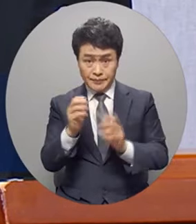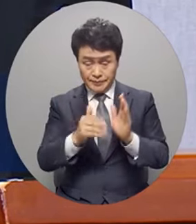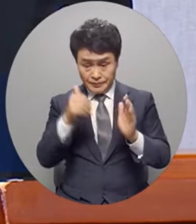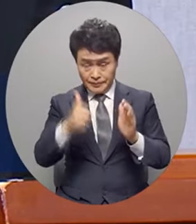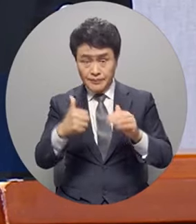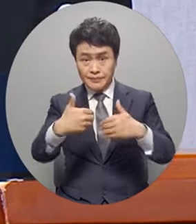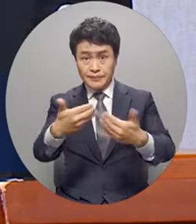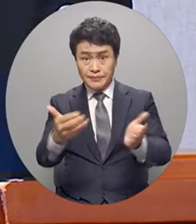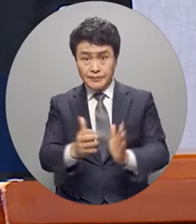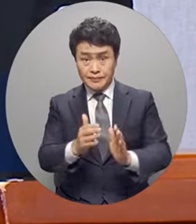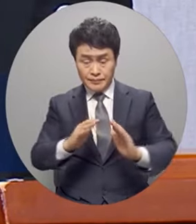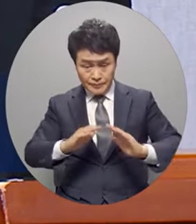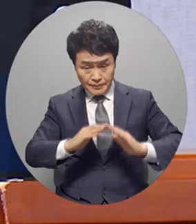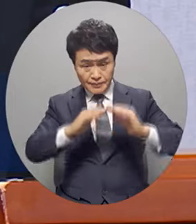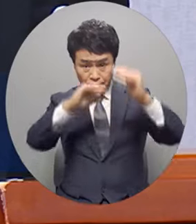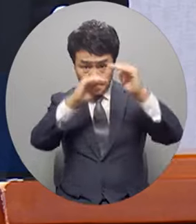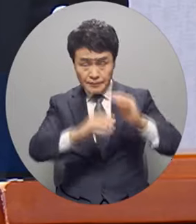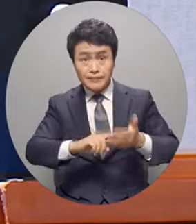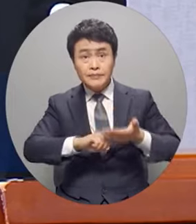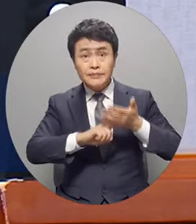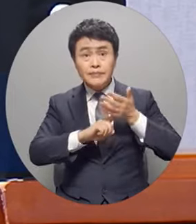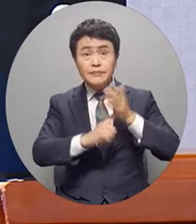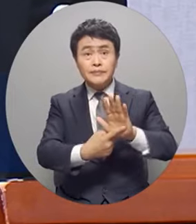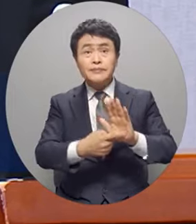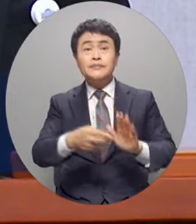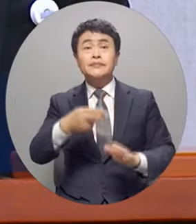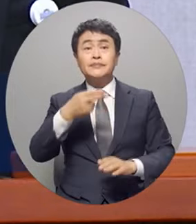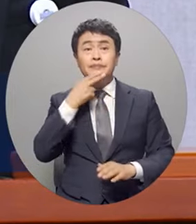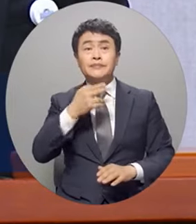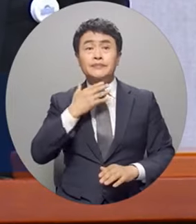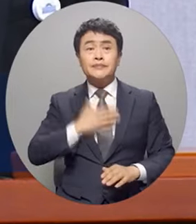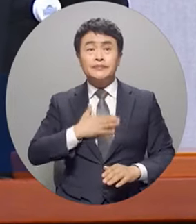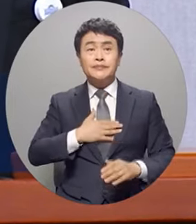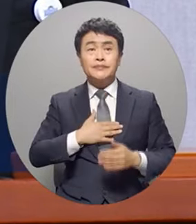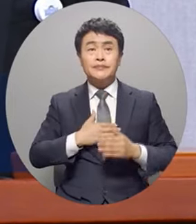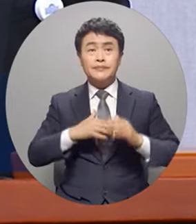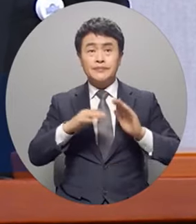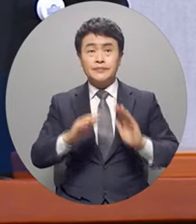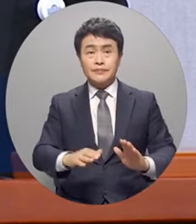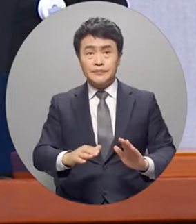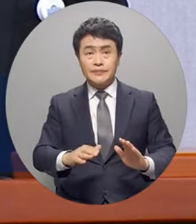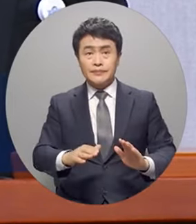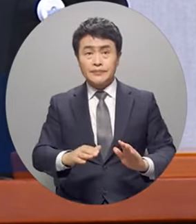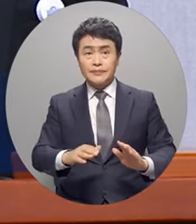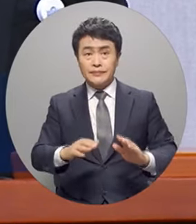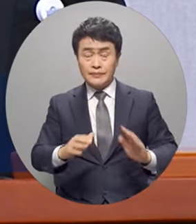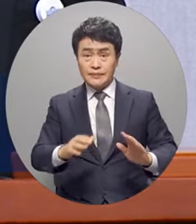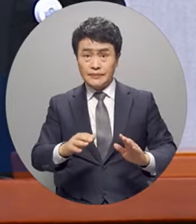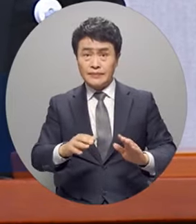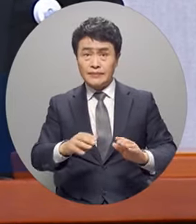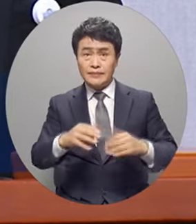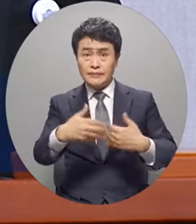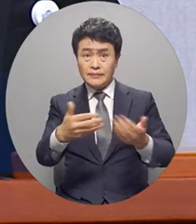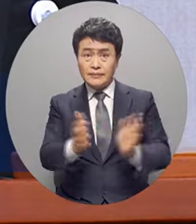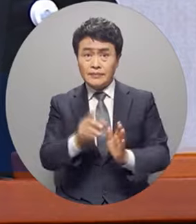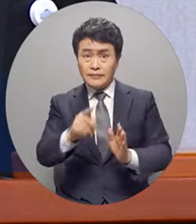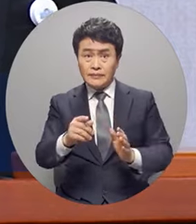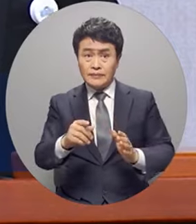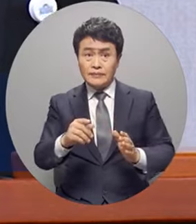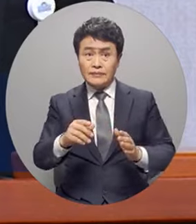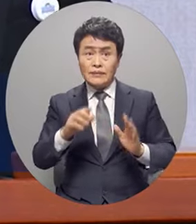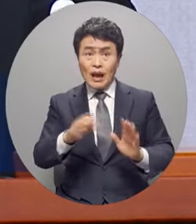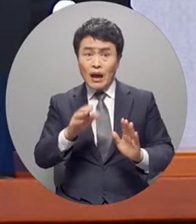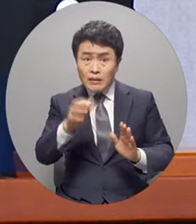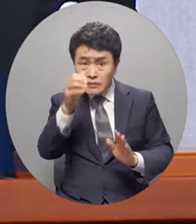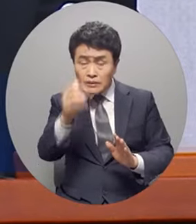관저에 대한 공사 내역을 밝힌 사실은 없는 걸로 알고 시설 말하고 거기에는 대통령 관저와 드레스룸이 그렇게 중요